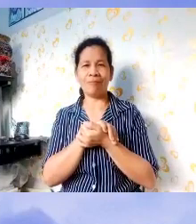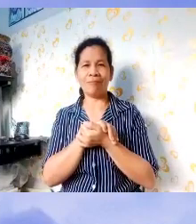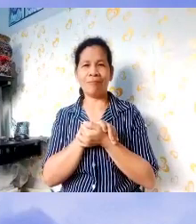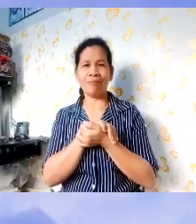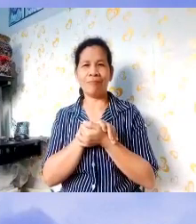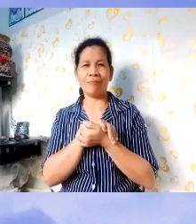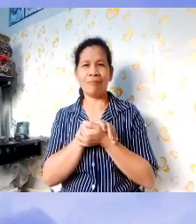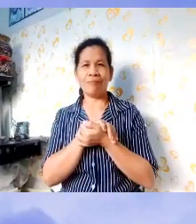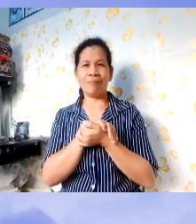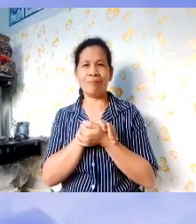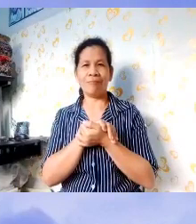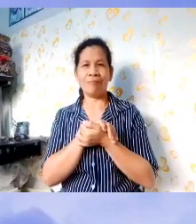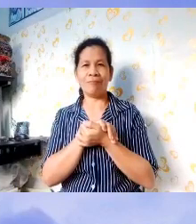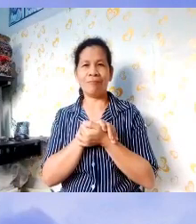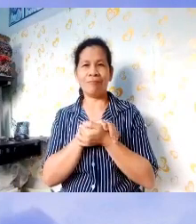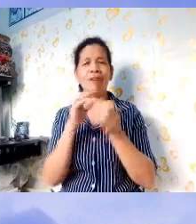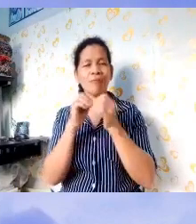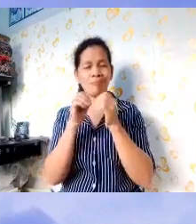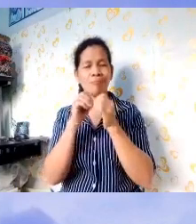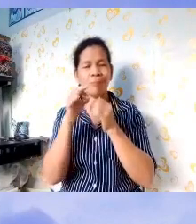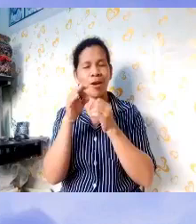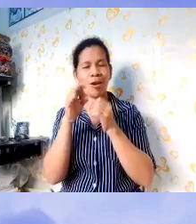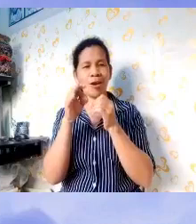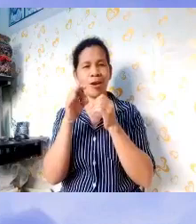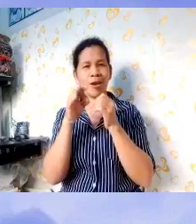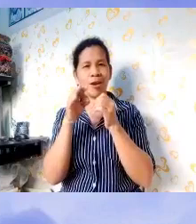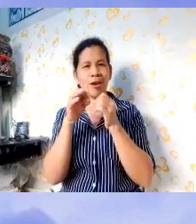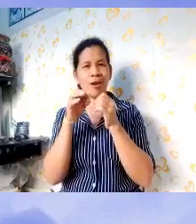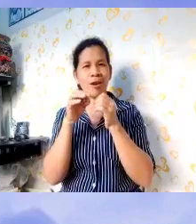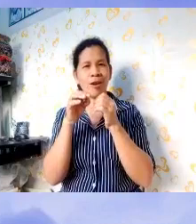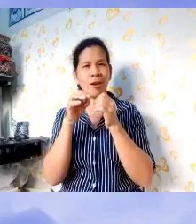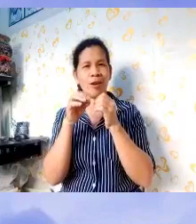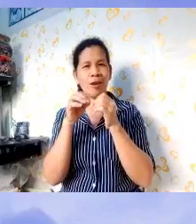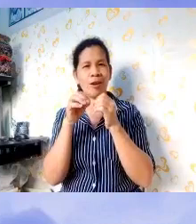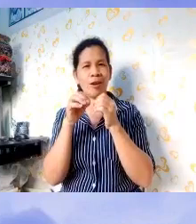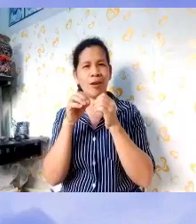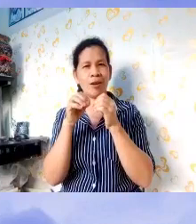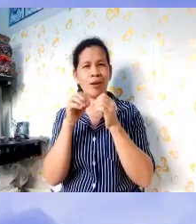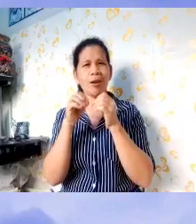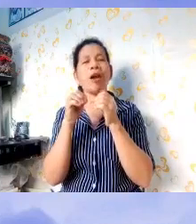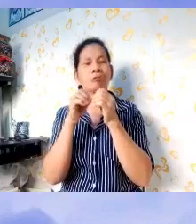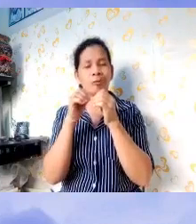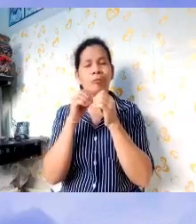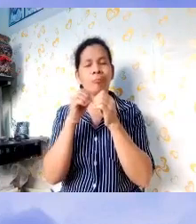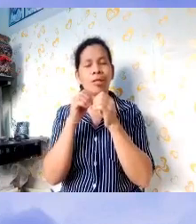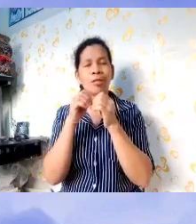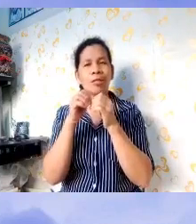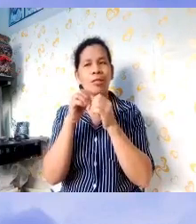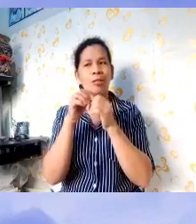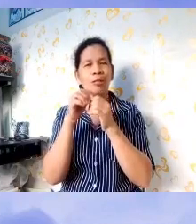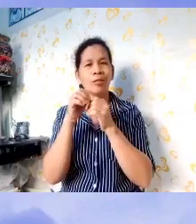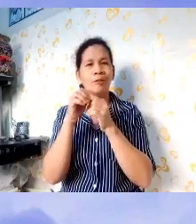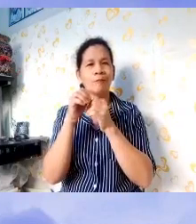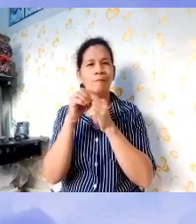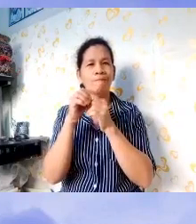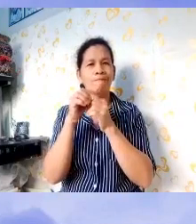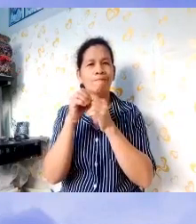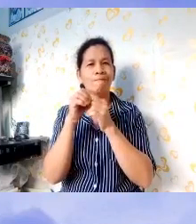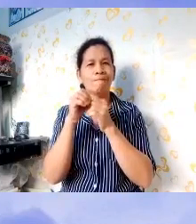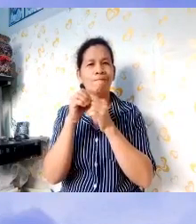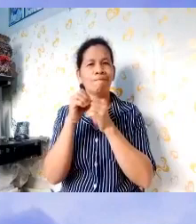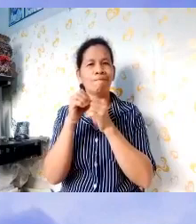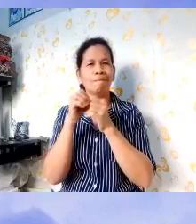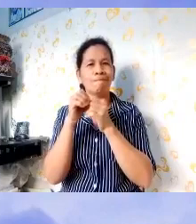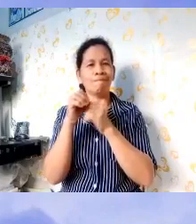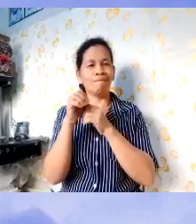na indication, mga kapatid, yung tayo'y ready ng maglingkod sa iba. Ready na po tayong